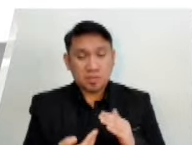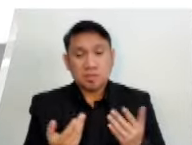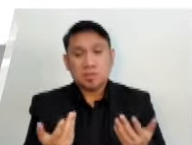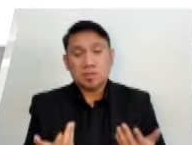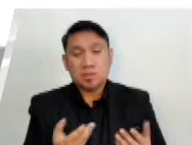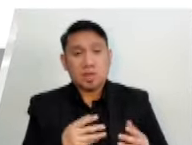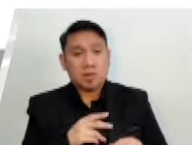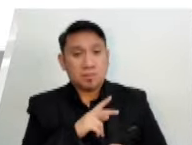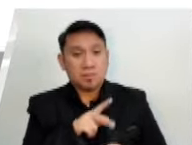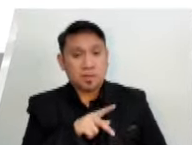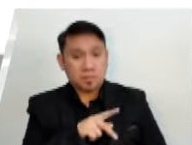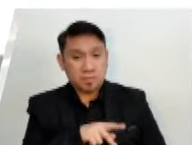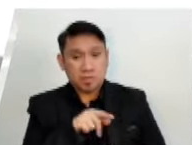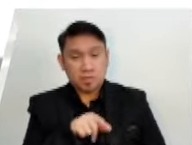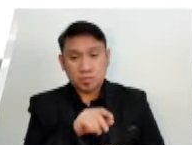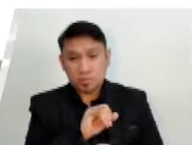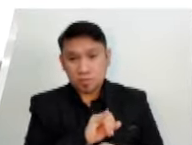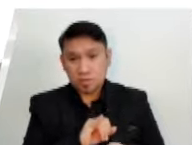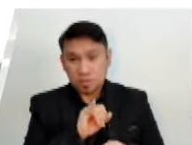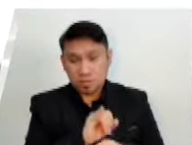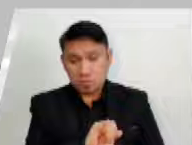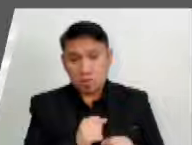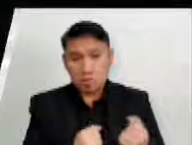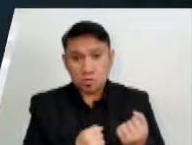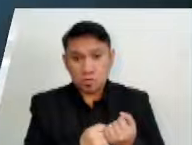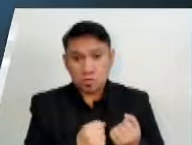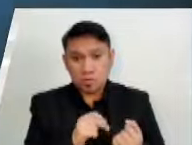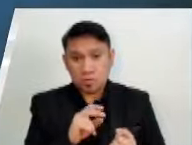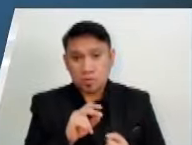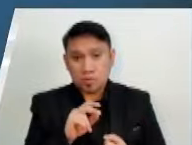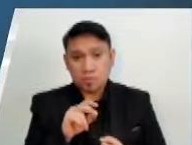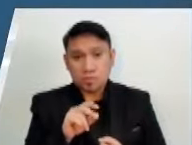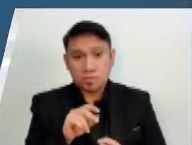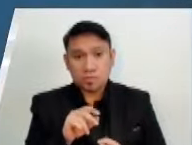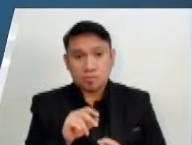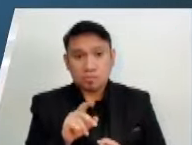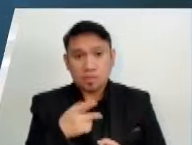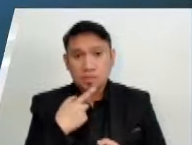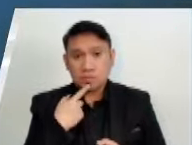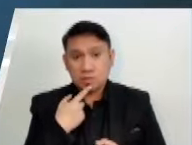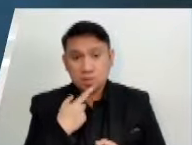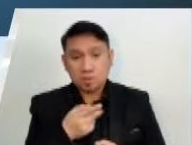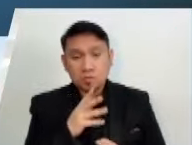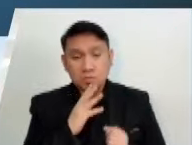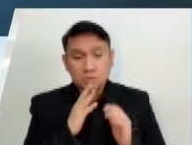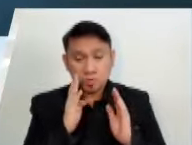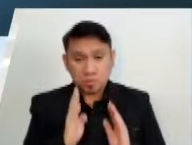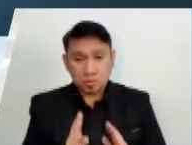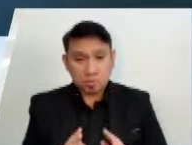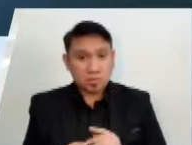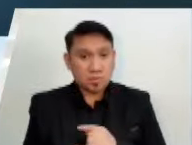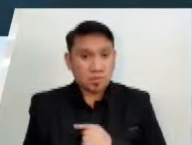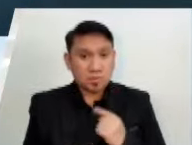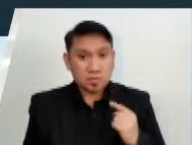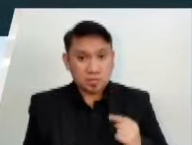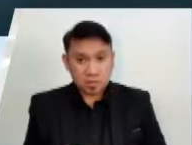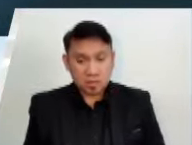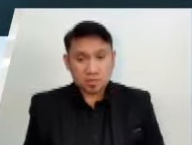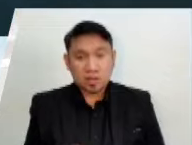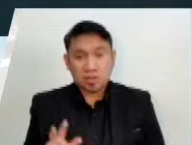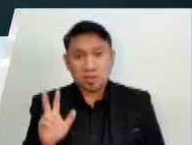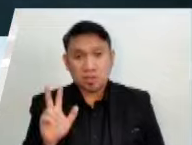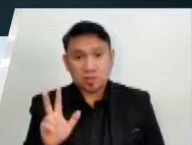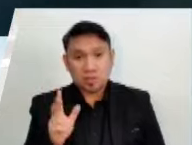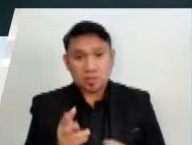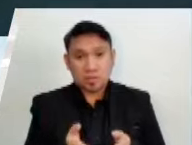sh para suportahan ng brp Shera Madre sa ayungin shol dagdag ng spokes person ng China coast guard tatlong coast Guard Ship daw ang